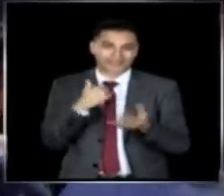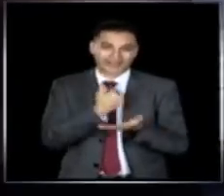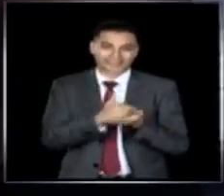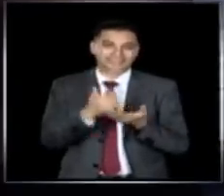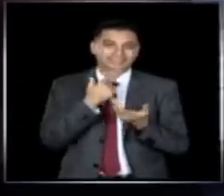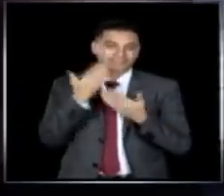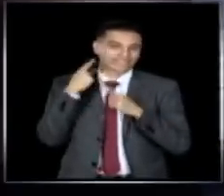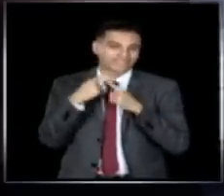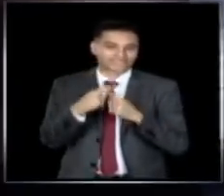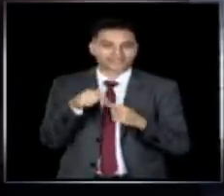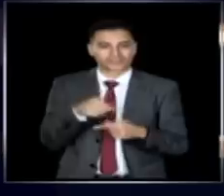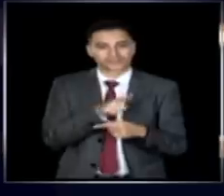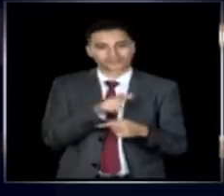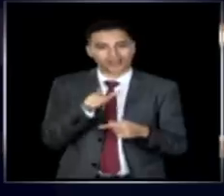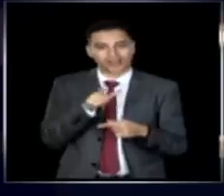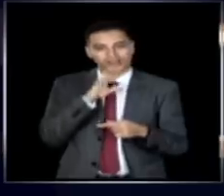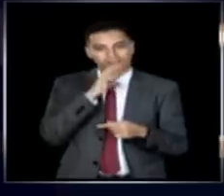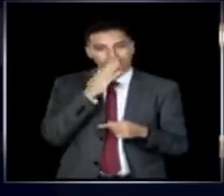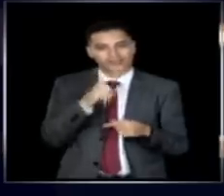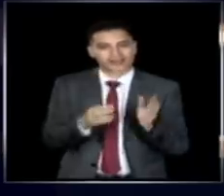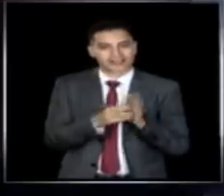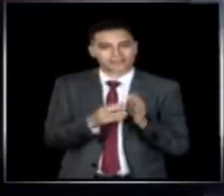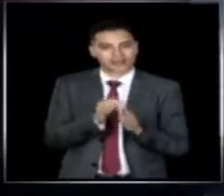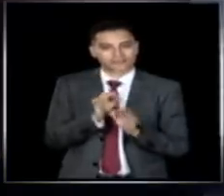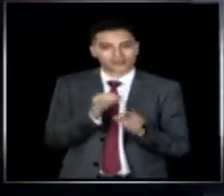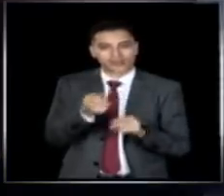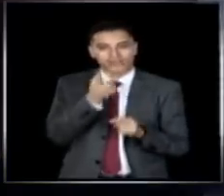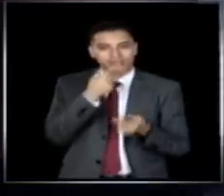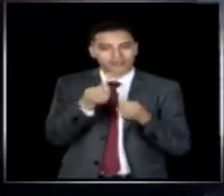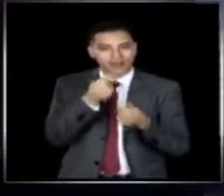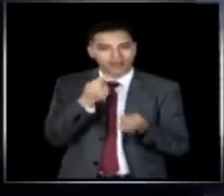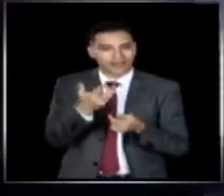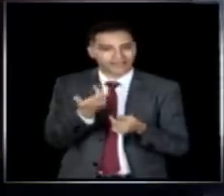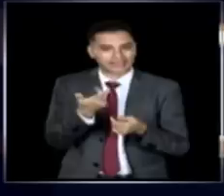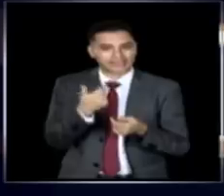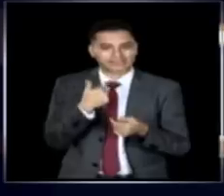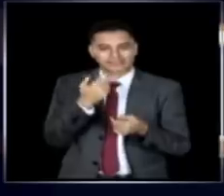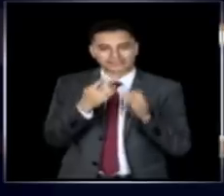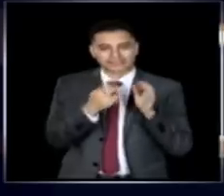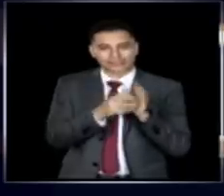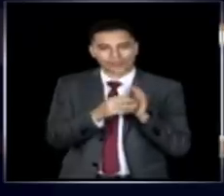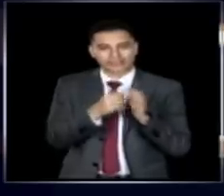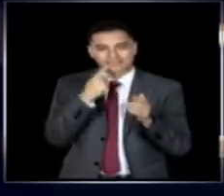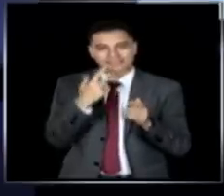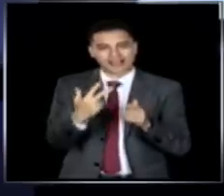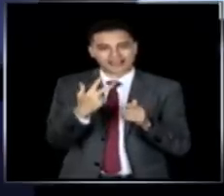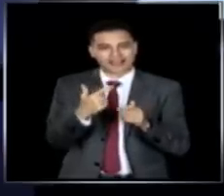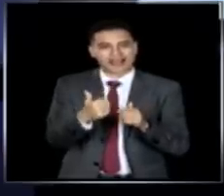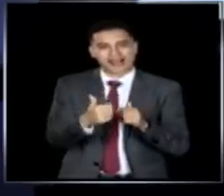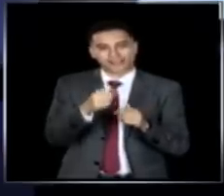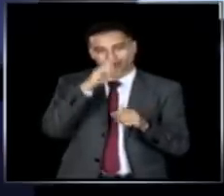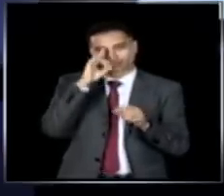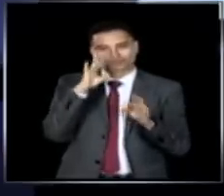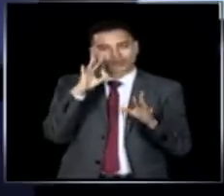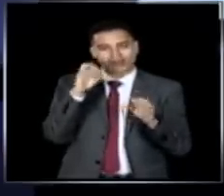بحاول والحمد لله وصلت جامعات. اخبار صيدله ايه؟ الحمد لله سنه ثالثه. ثالثه ما شاء الله، ماشي كويس الحمد لله